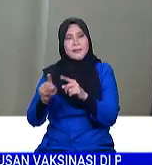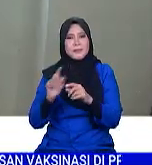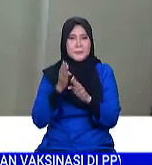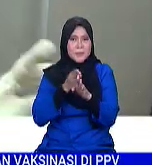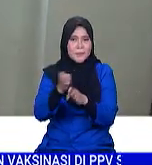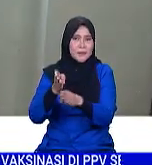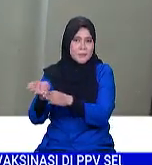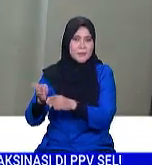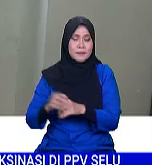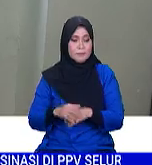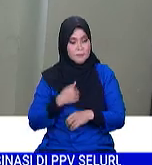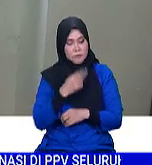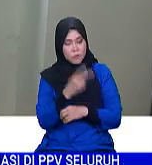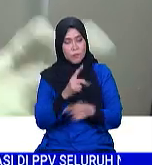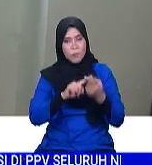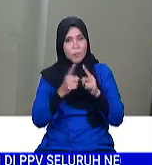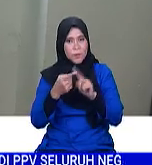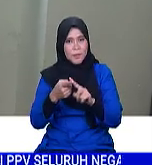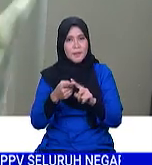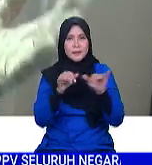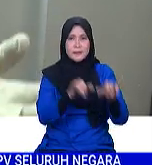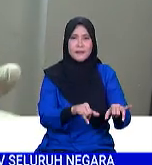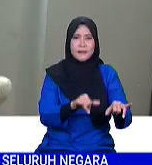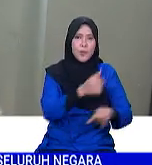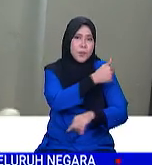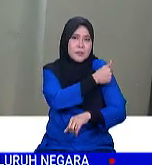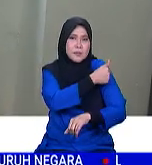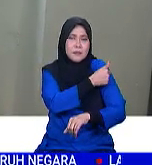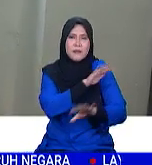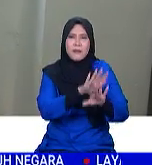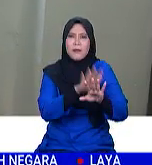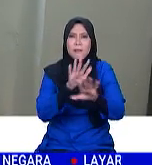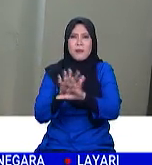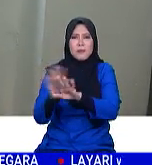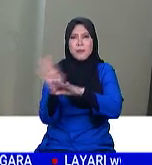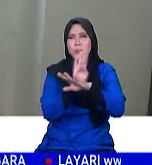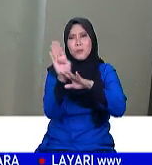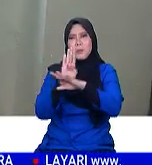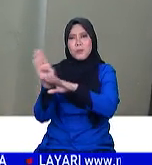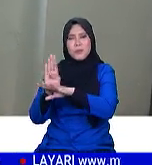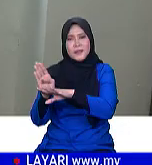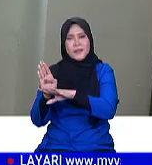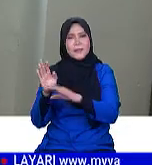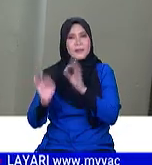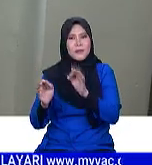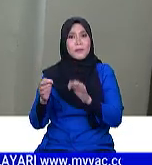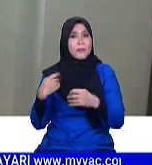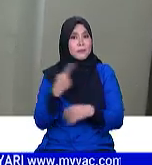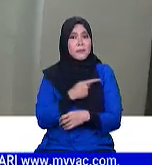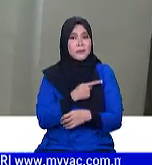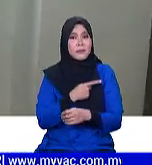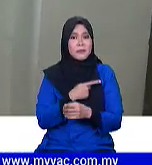kita tengok kawan-kawan kita yang duduk kat WSI macam dia orang kan ramai sibuk tu, rasa kalau kita ni yang